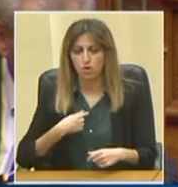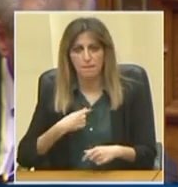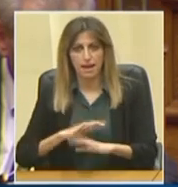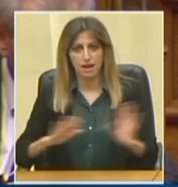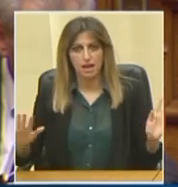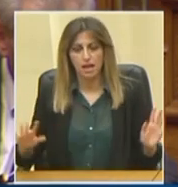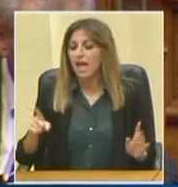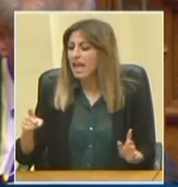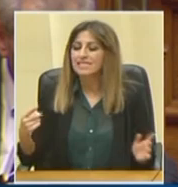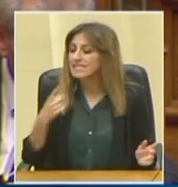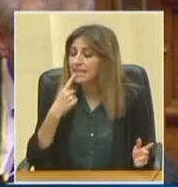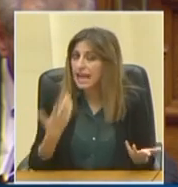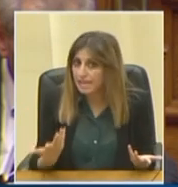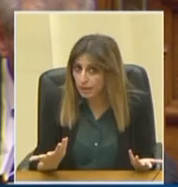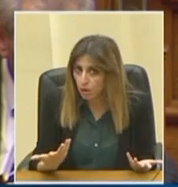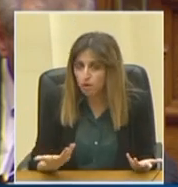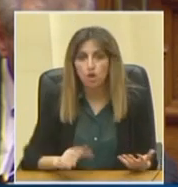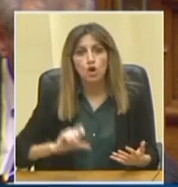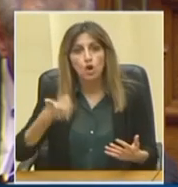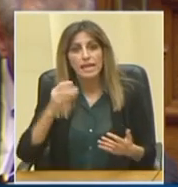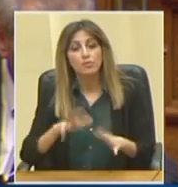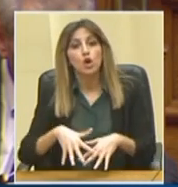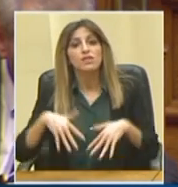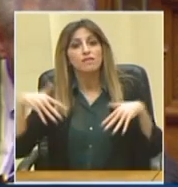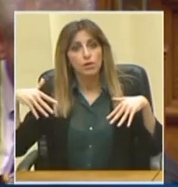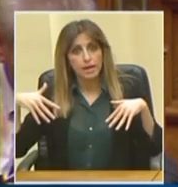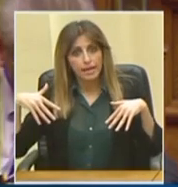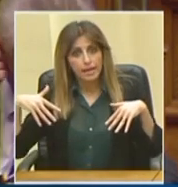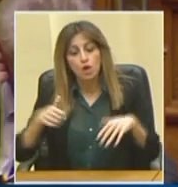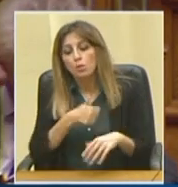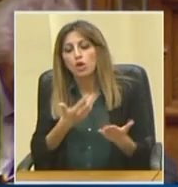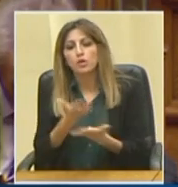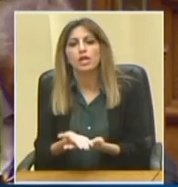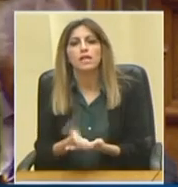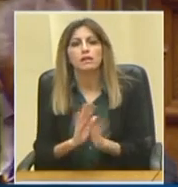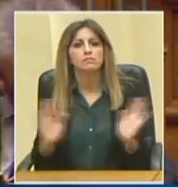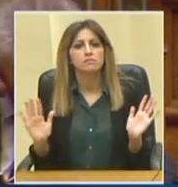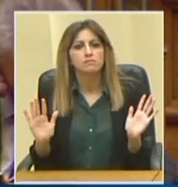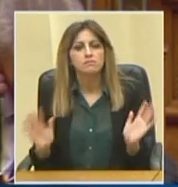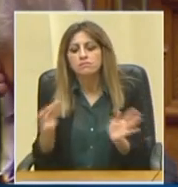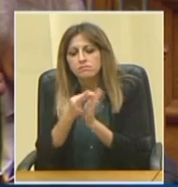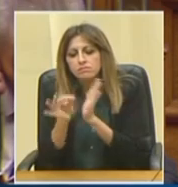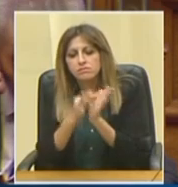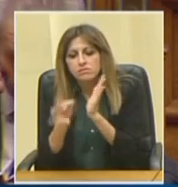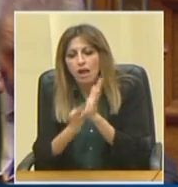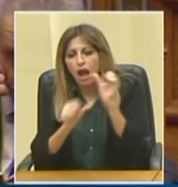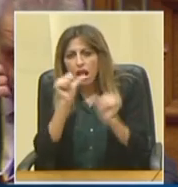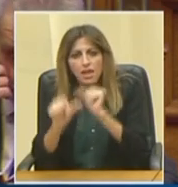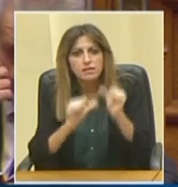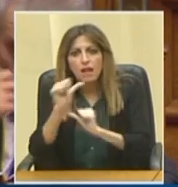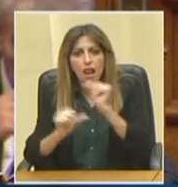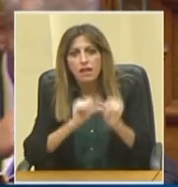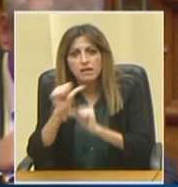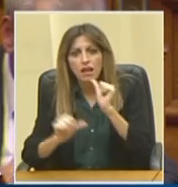Βουλή είναι αυτή κατά την οποία είναι προτείνουσα αλλά έχει και